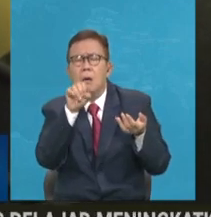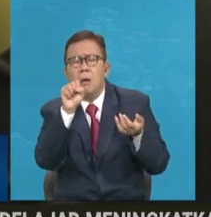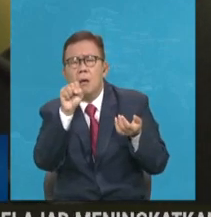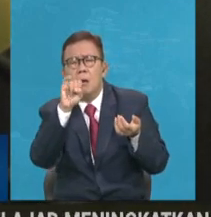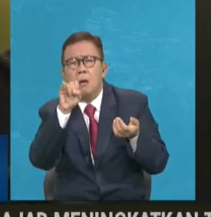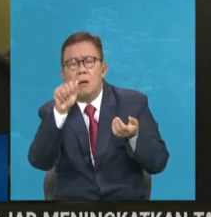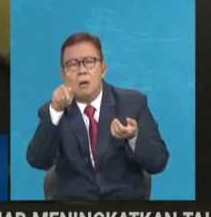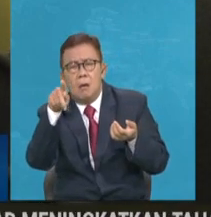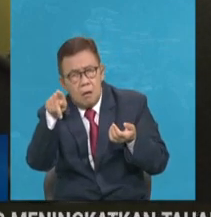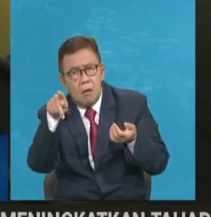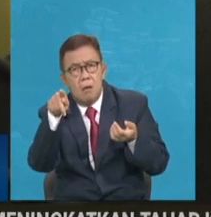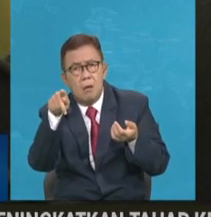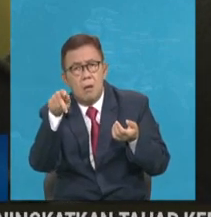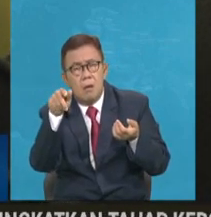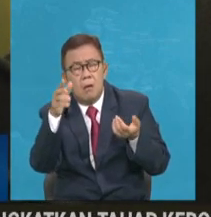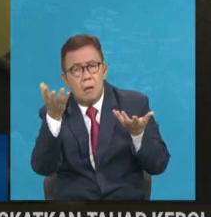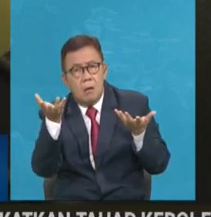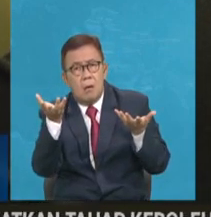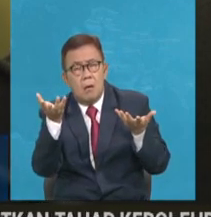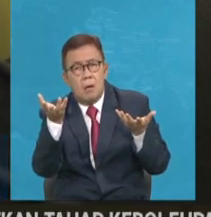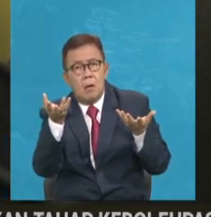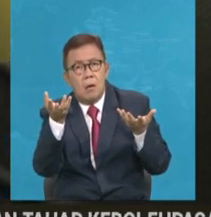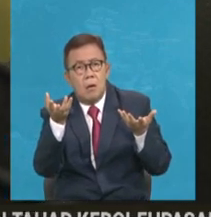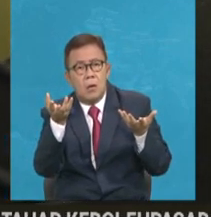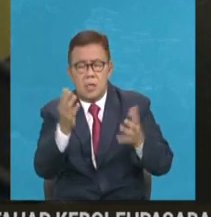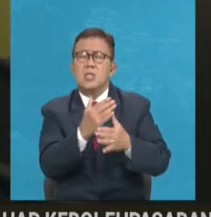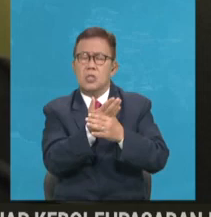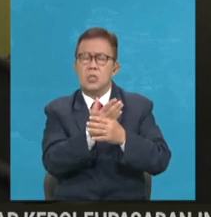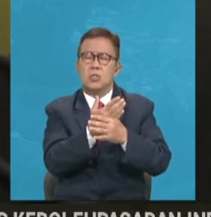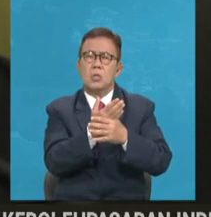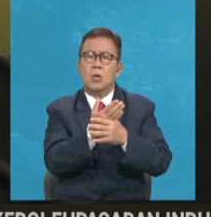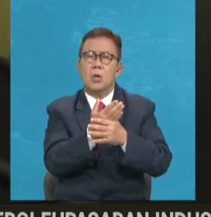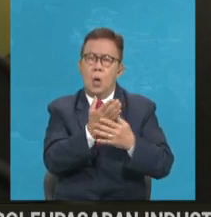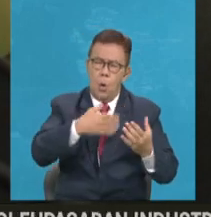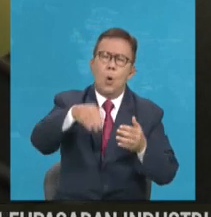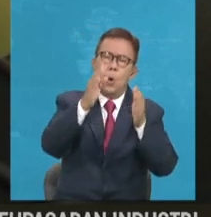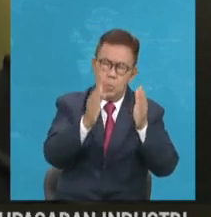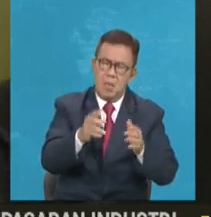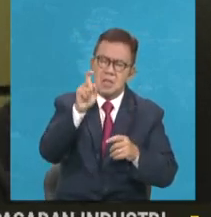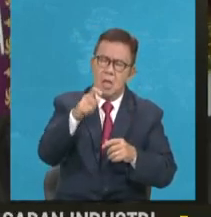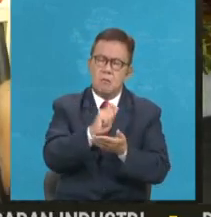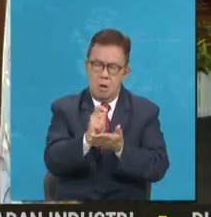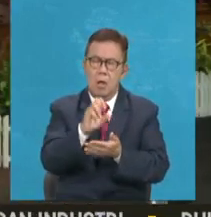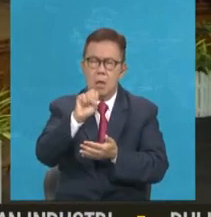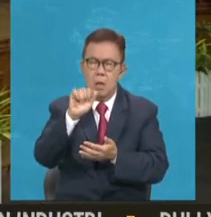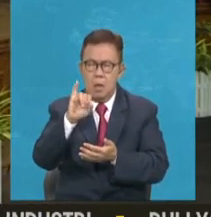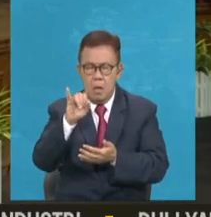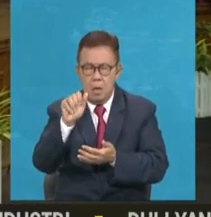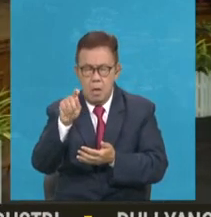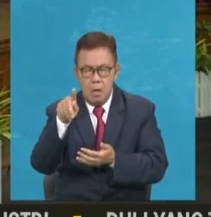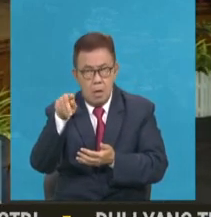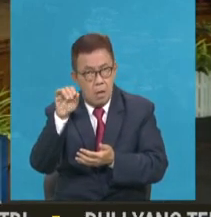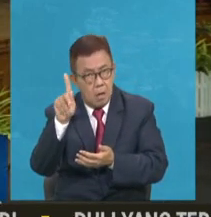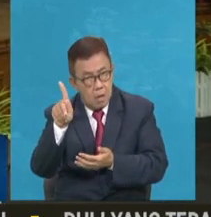seperti yang pembimbing kami ada sampaikan jokowikan semua orang boleh ngeres sajak kami